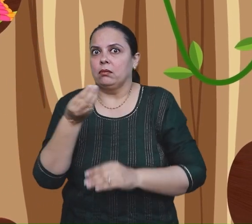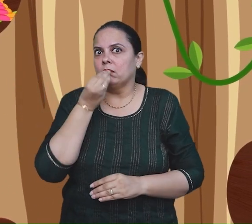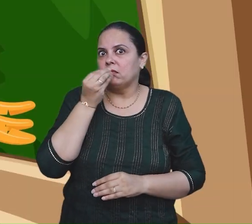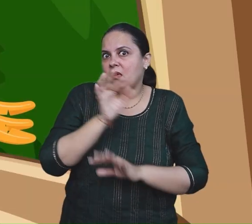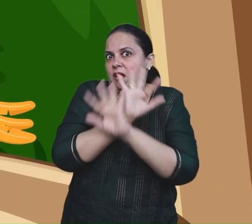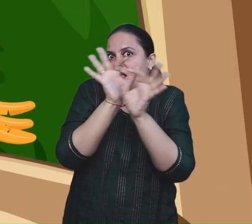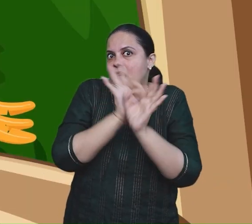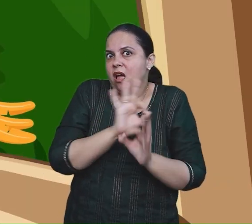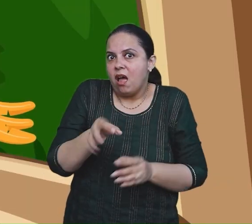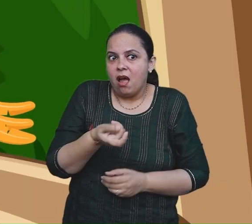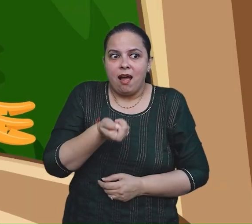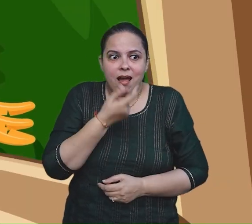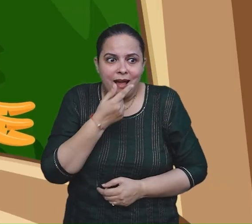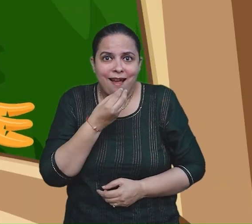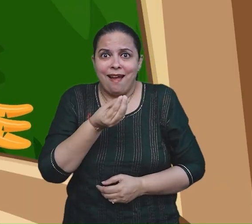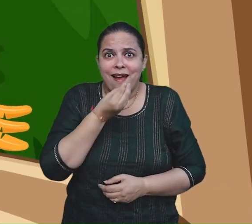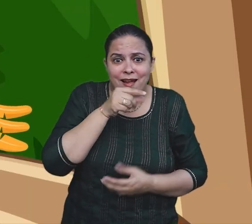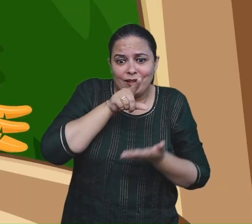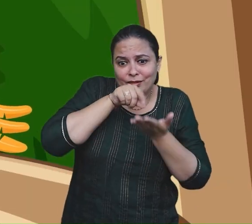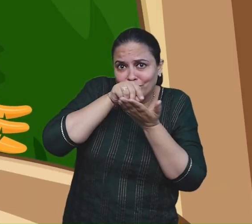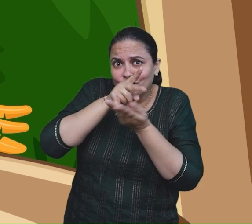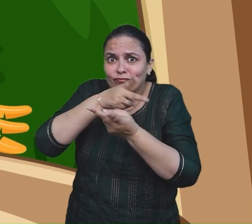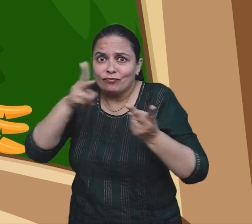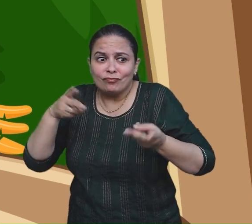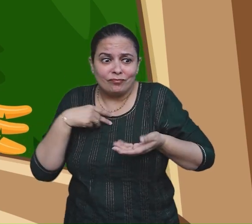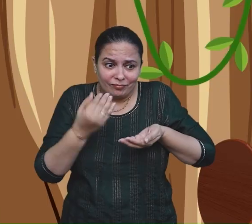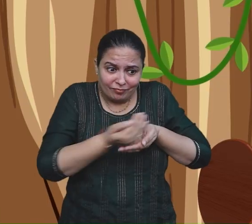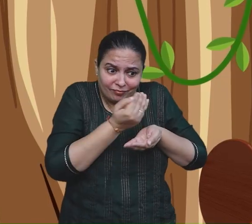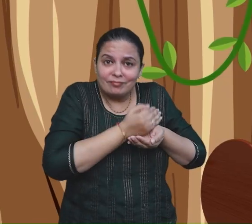होगा, नहीं तो हम जिंदा कैसे रहेंगे?